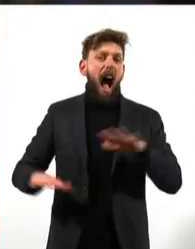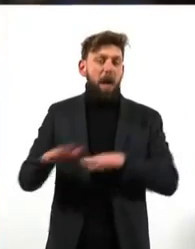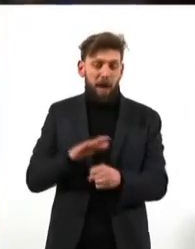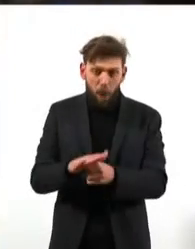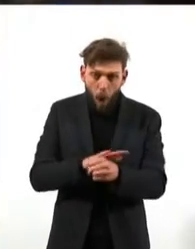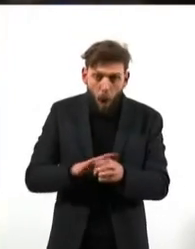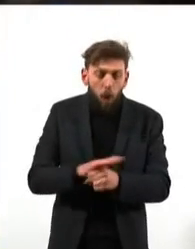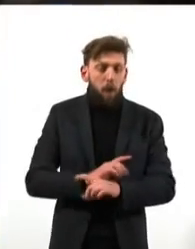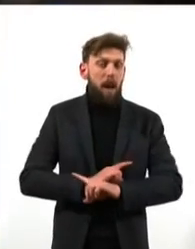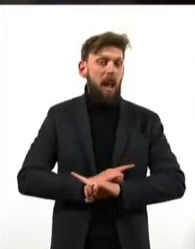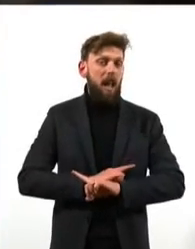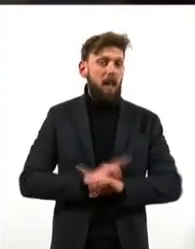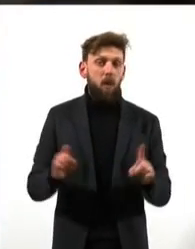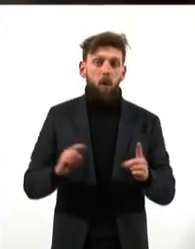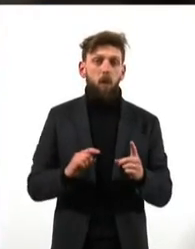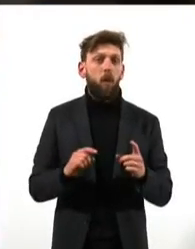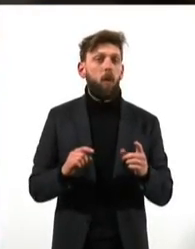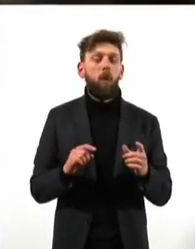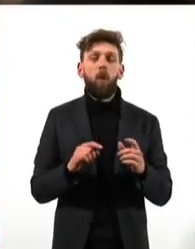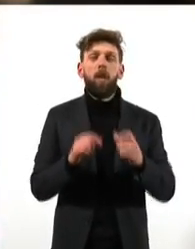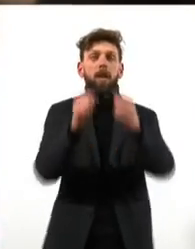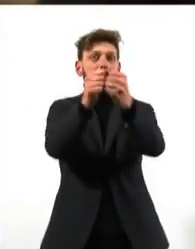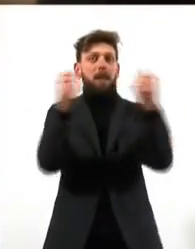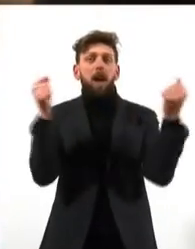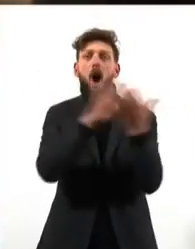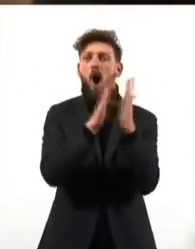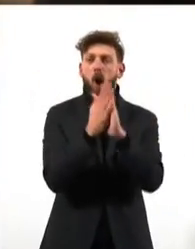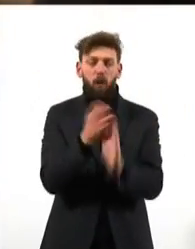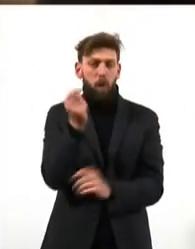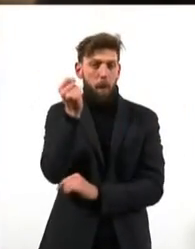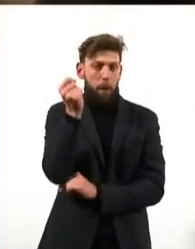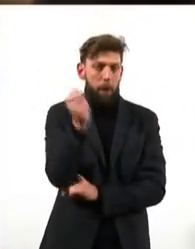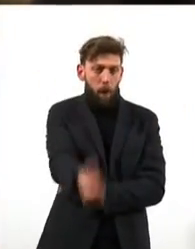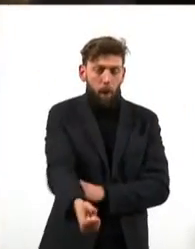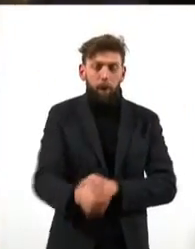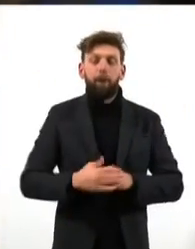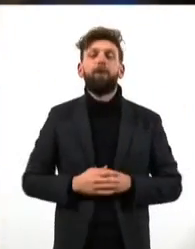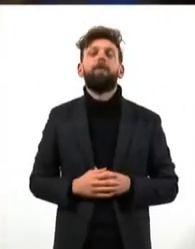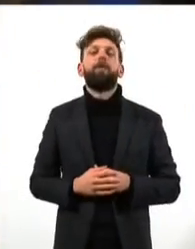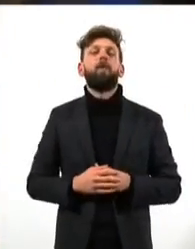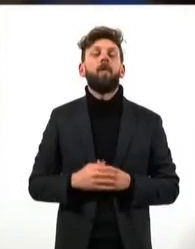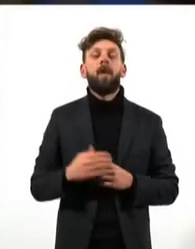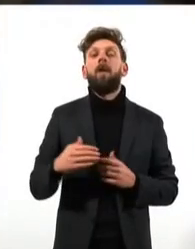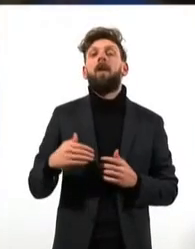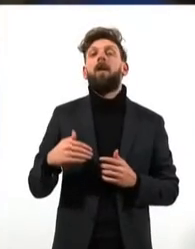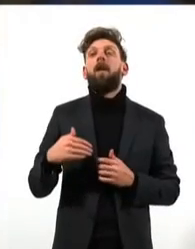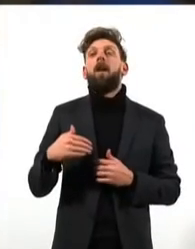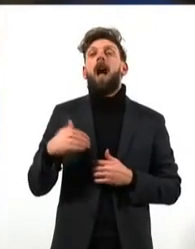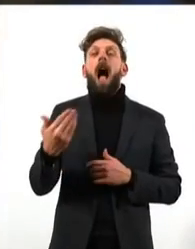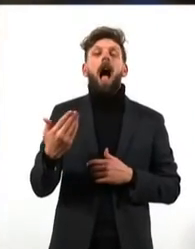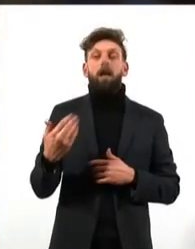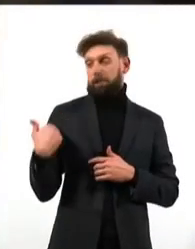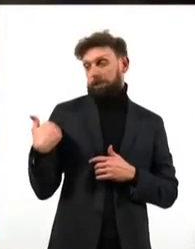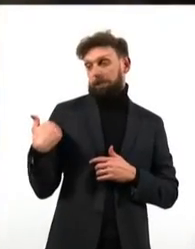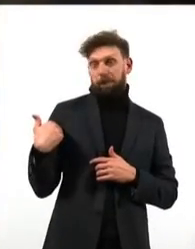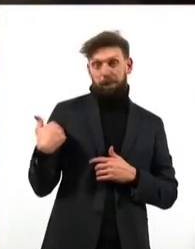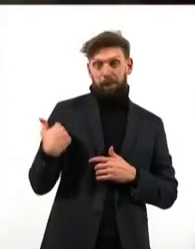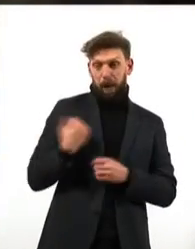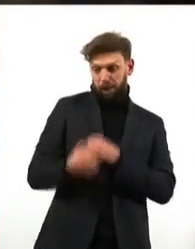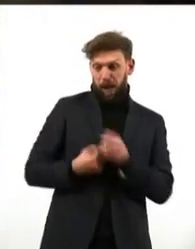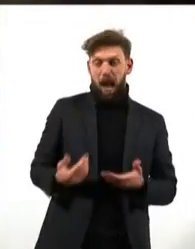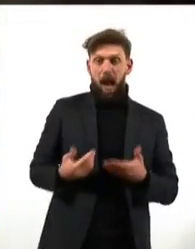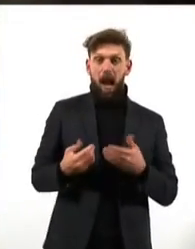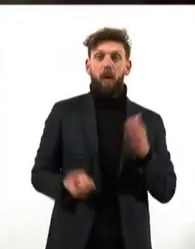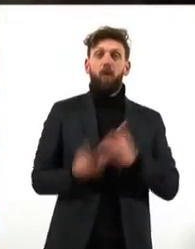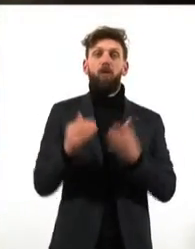complet, pas beaucoup de rangement, mais j'ai connu les nouveaux pavillons cette année, qui